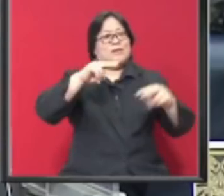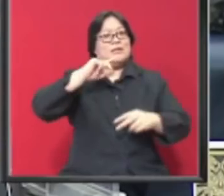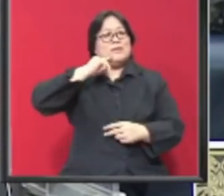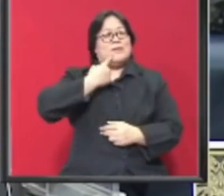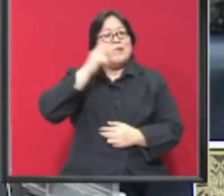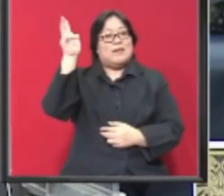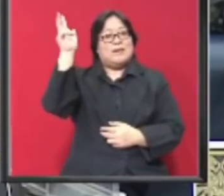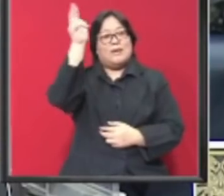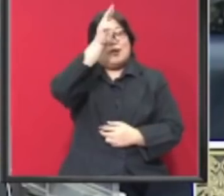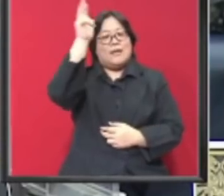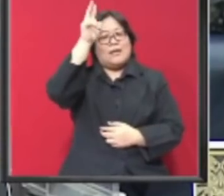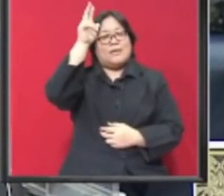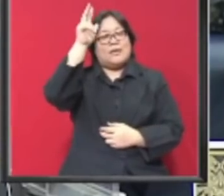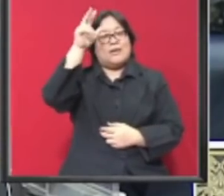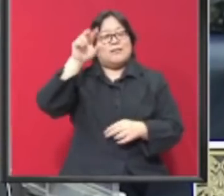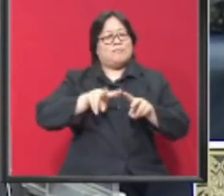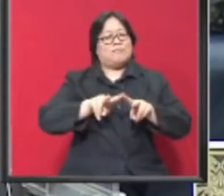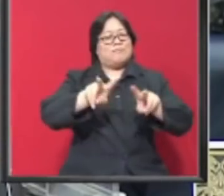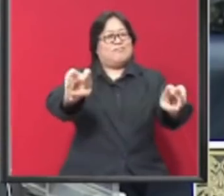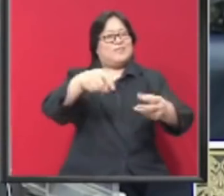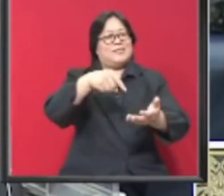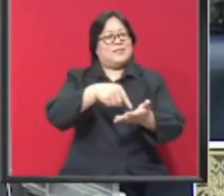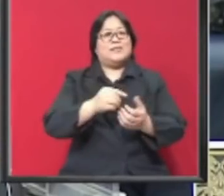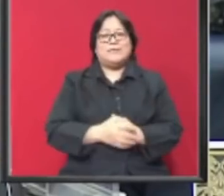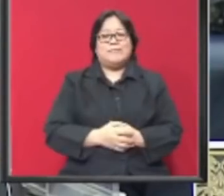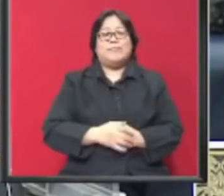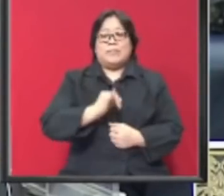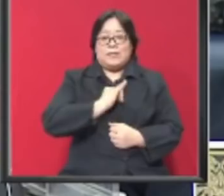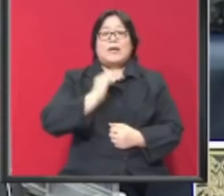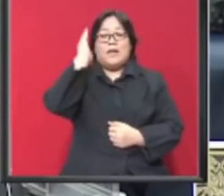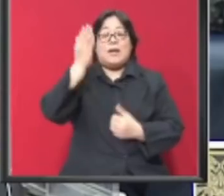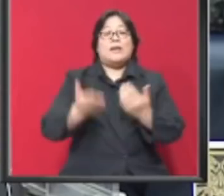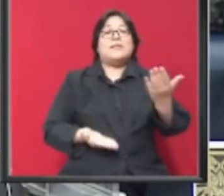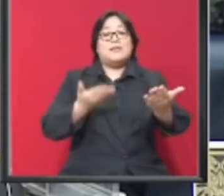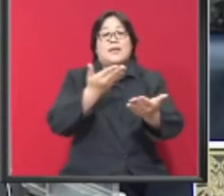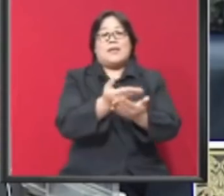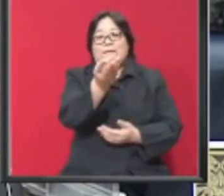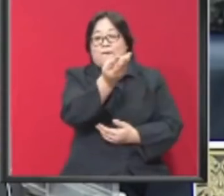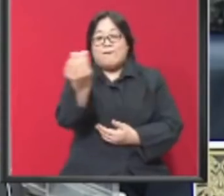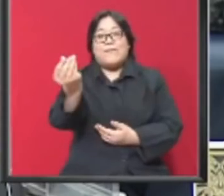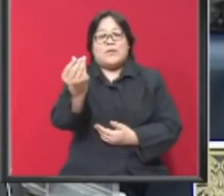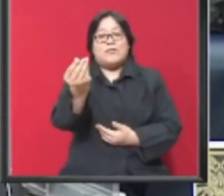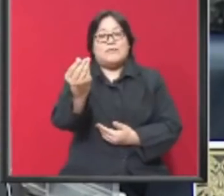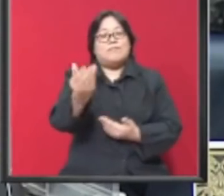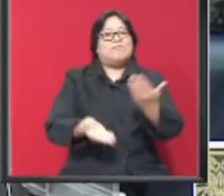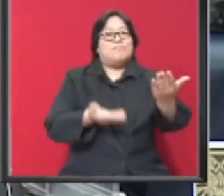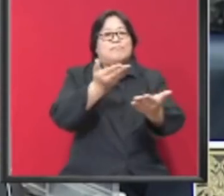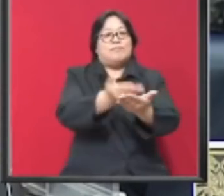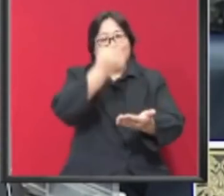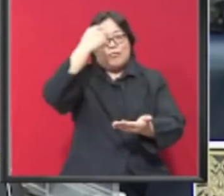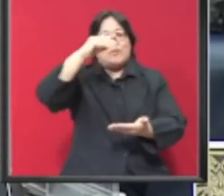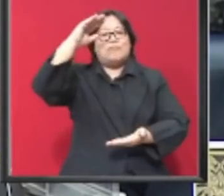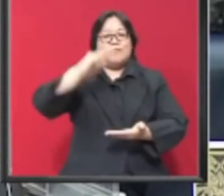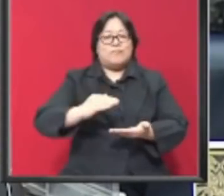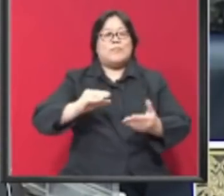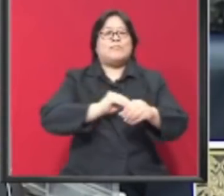kerajaan terhadap pendamping ini saya akan cadang beberapa tindakan melawan kesan Pendem